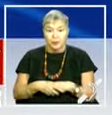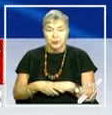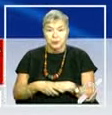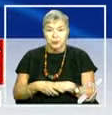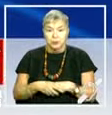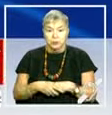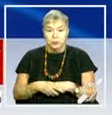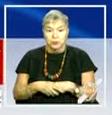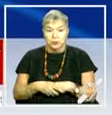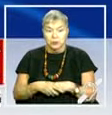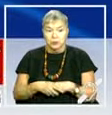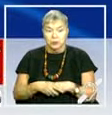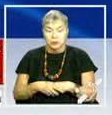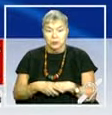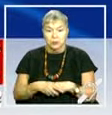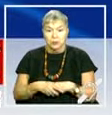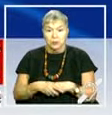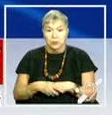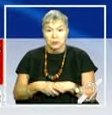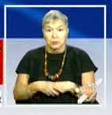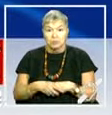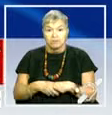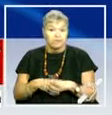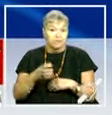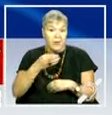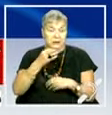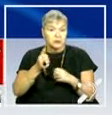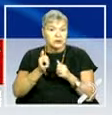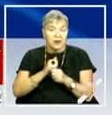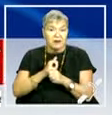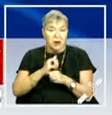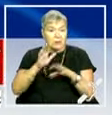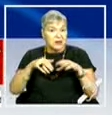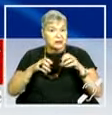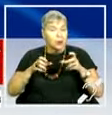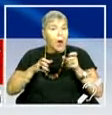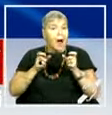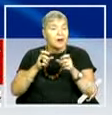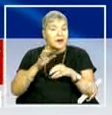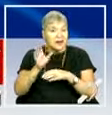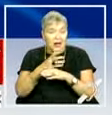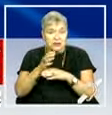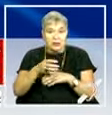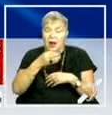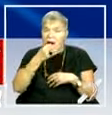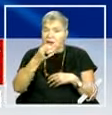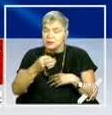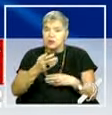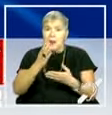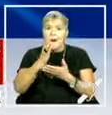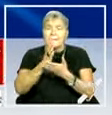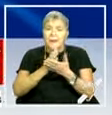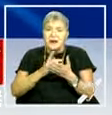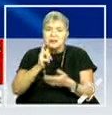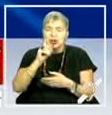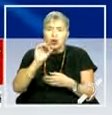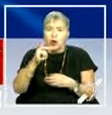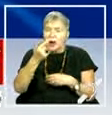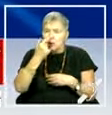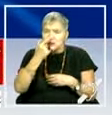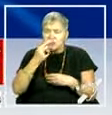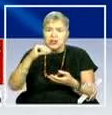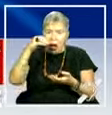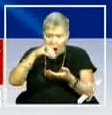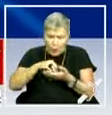Mulțumim, Milinca, pentru aceste informații. Și, așa cum vă spuneam mai devreme, ministrul apărării a confirmat pentru Antena 3 că bucăți din dronele rusești au căzut pe